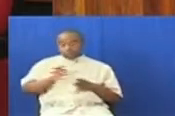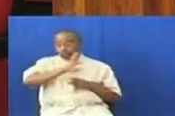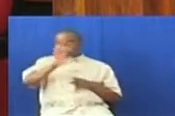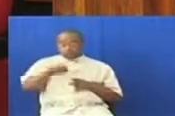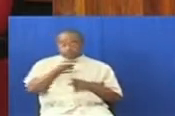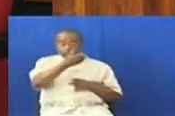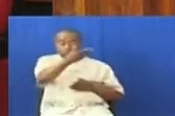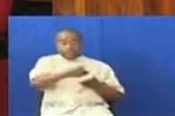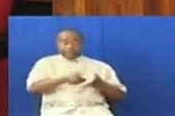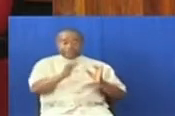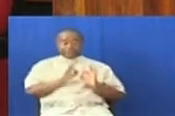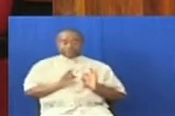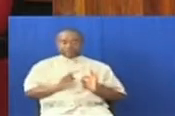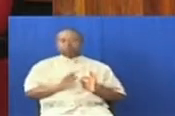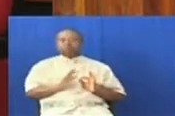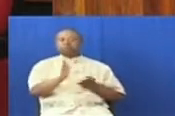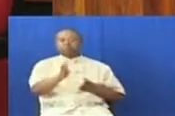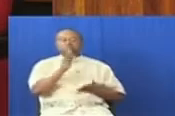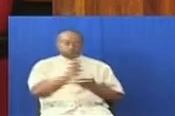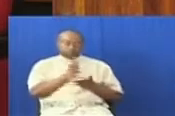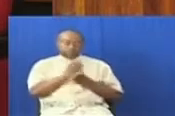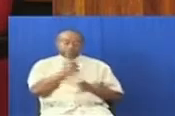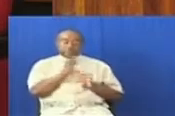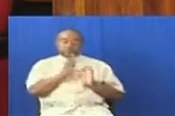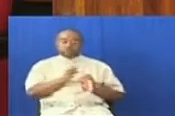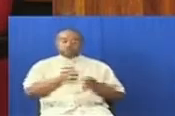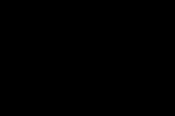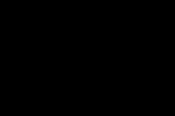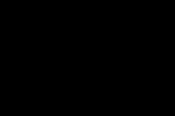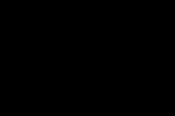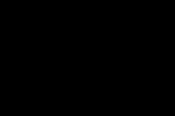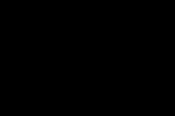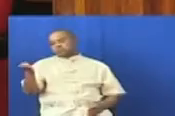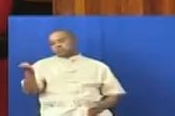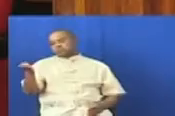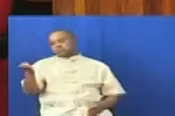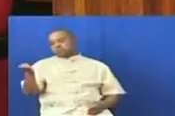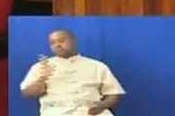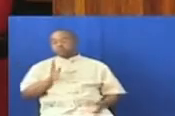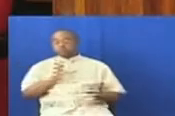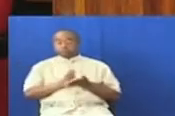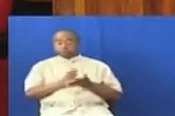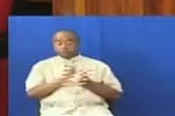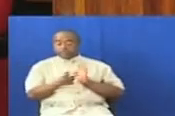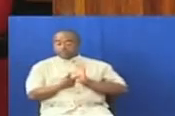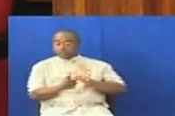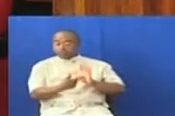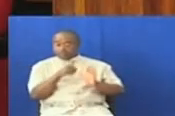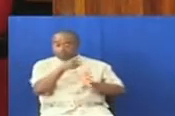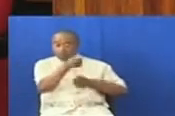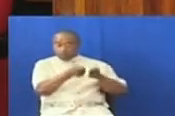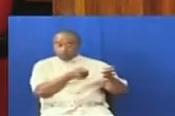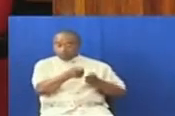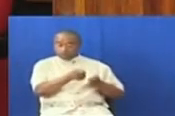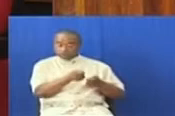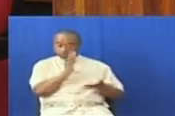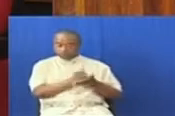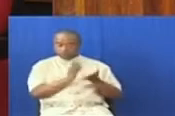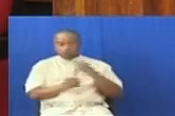safi. Wamefanya kazi nzuri na imeonyesha namna gani wakurugenzi hao wanamuelewa Mheshimiwa